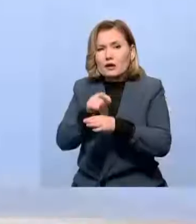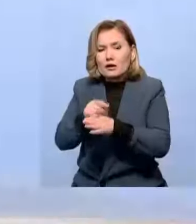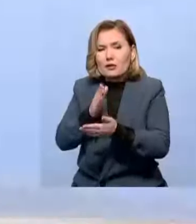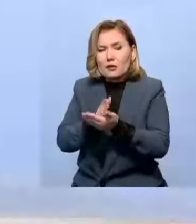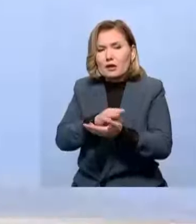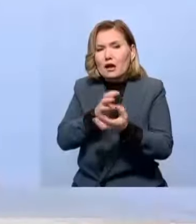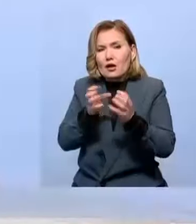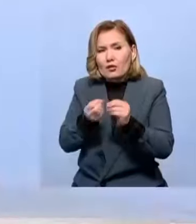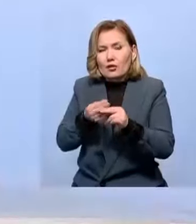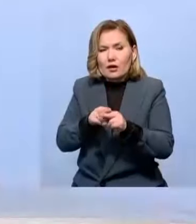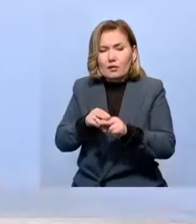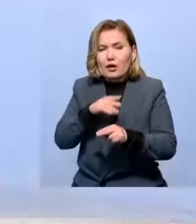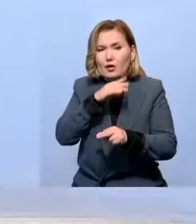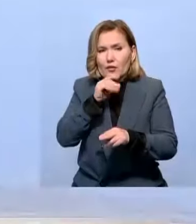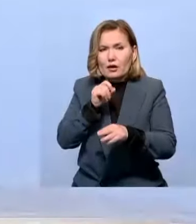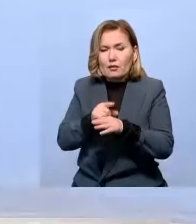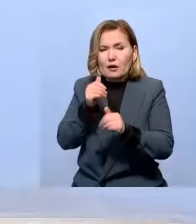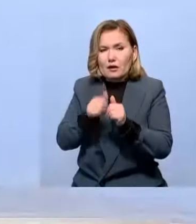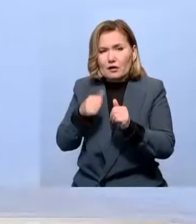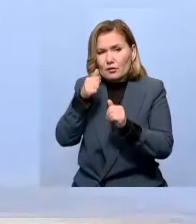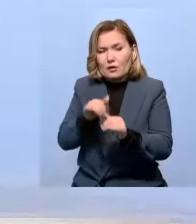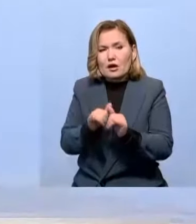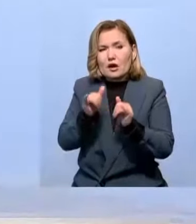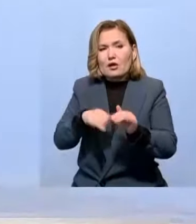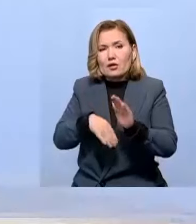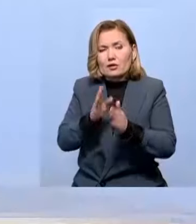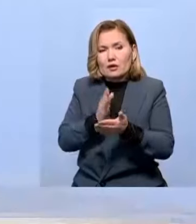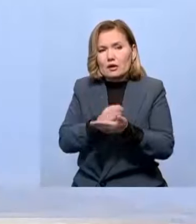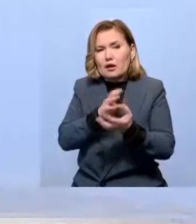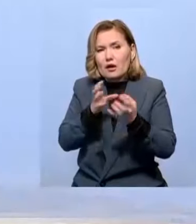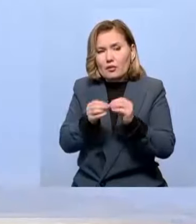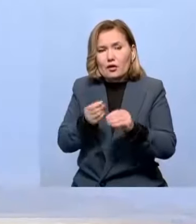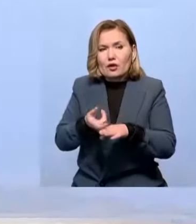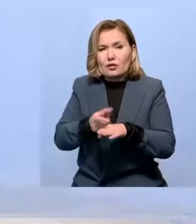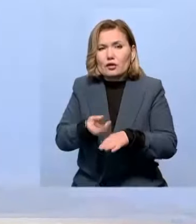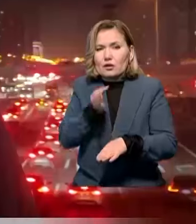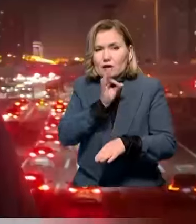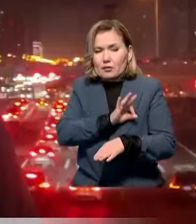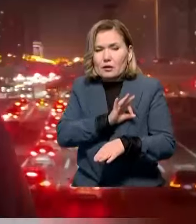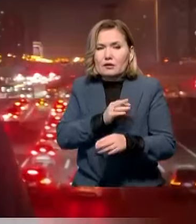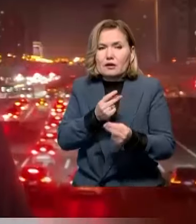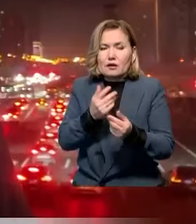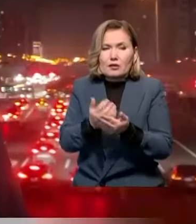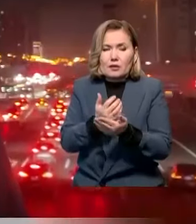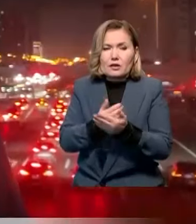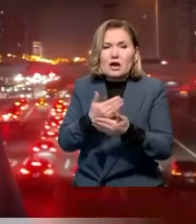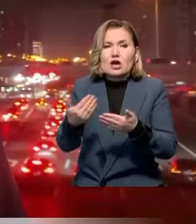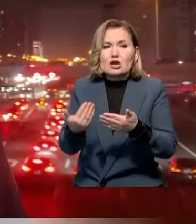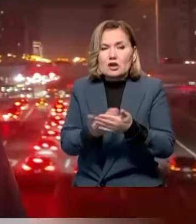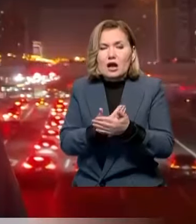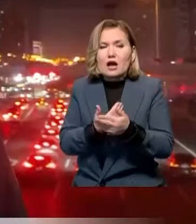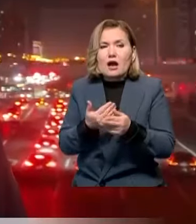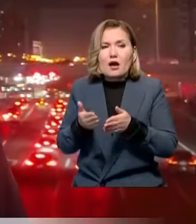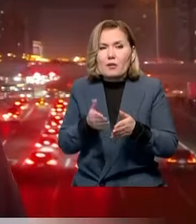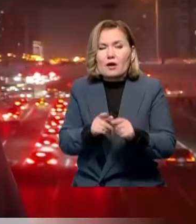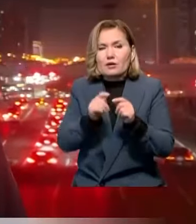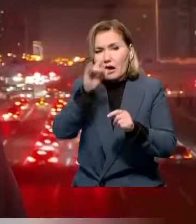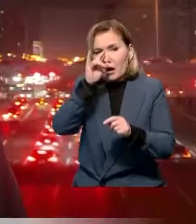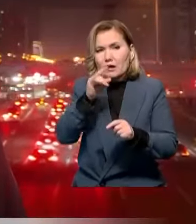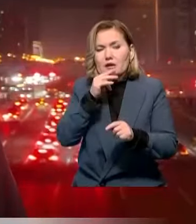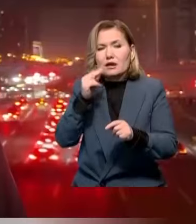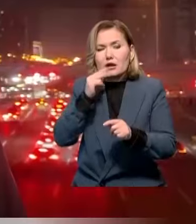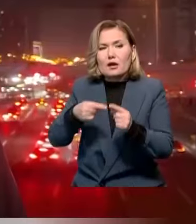танымал болғандықтан сұраныс жылдан жылға артып келеді. Бұл шаруалар үшін шексіз нарық. Жаңа шекаралық пилоттық жобаға Қазақстанмен